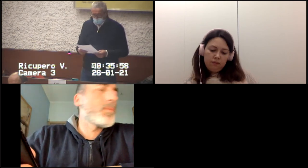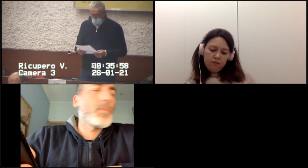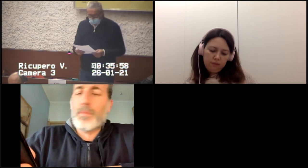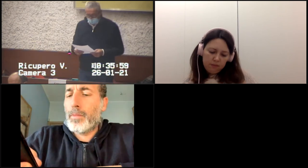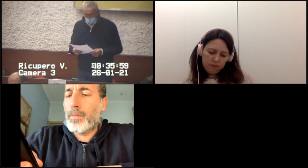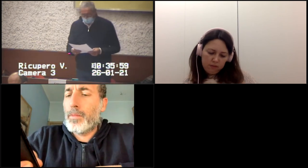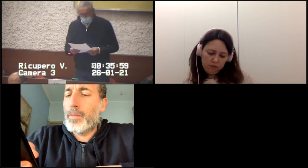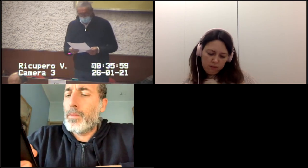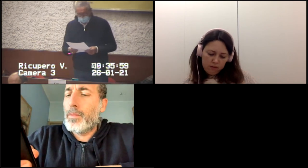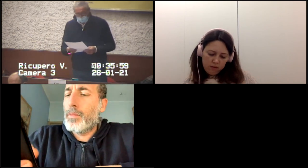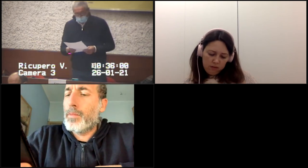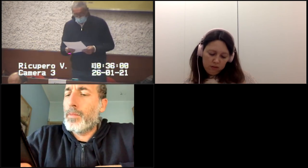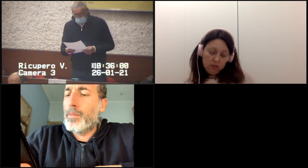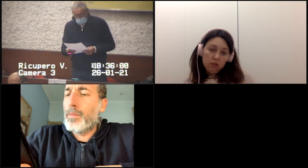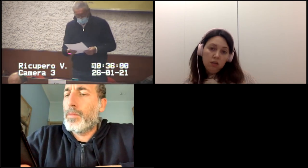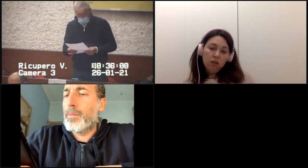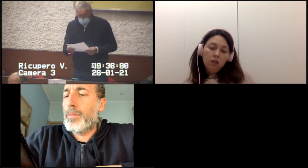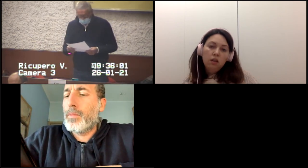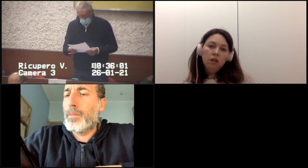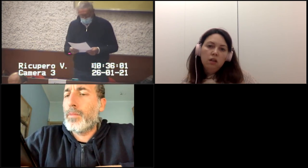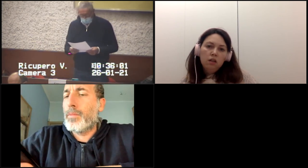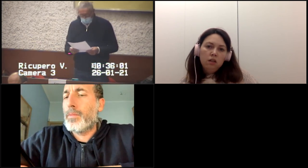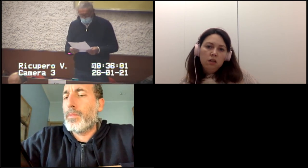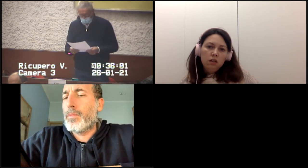sua memoria.